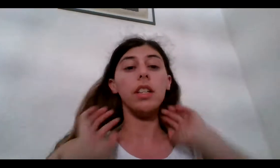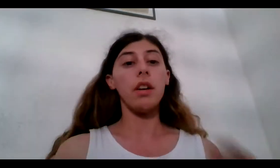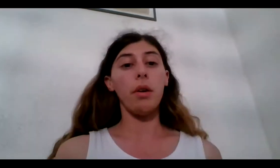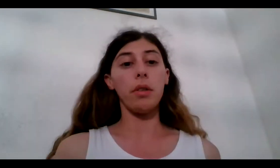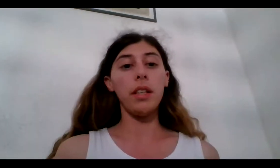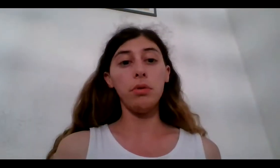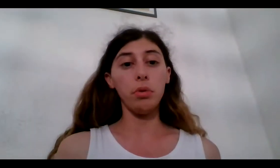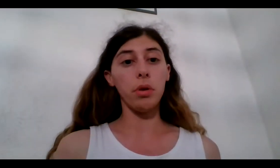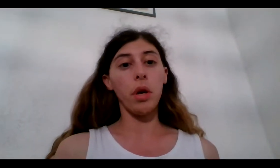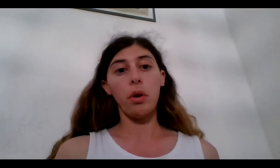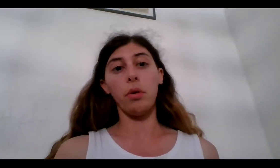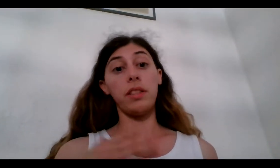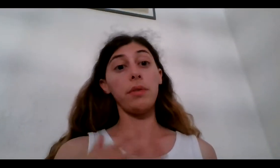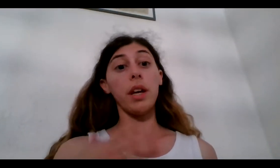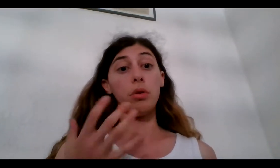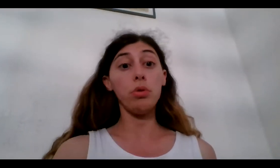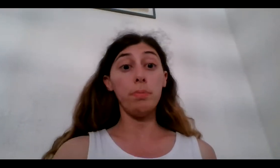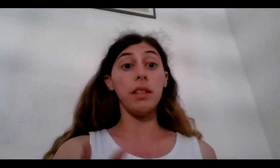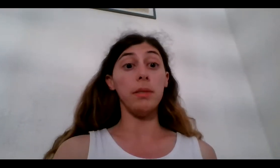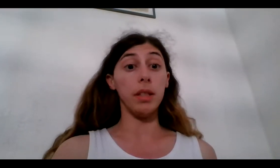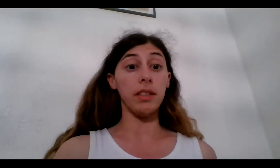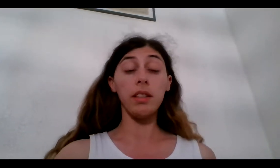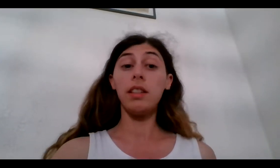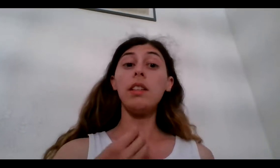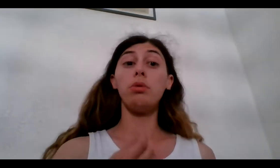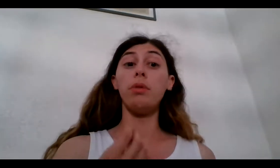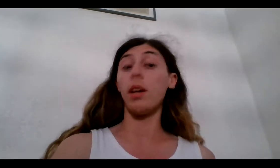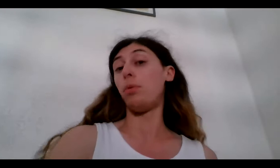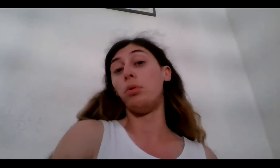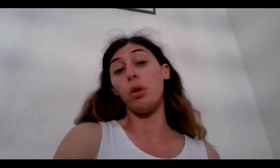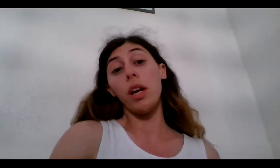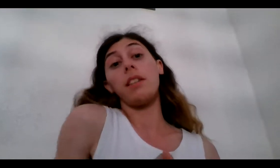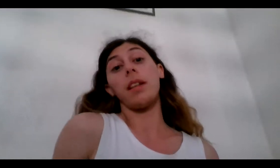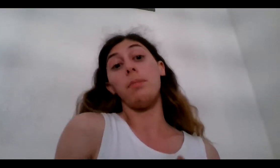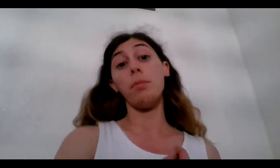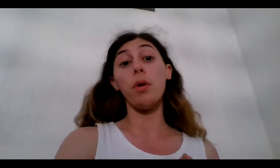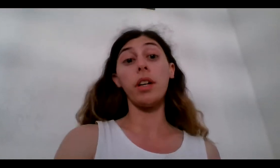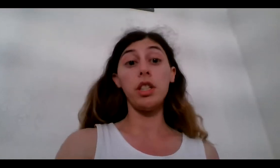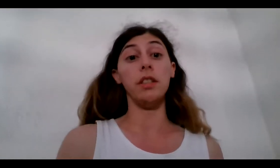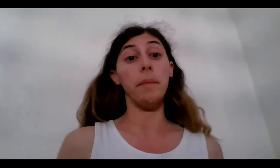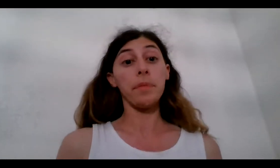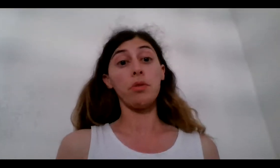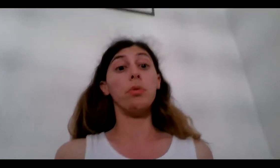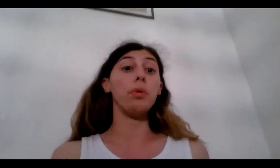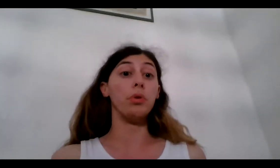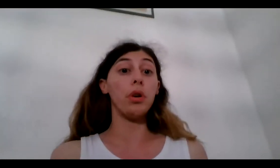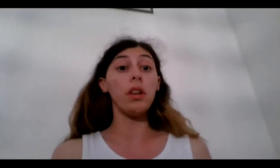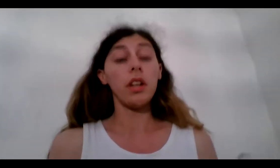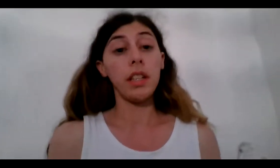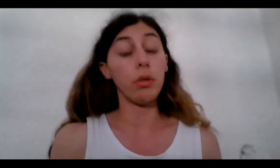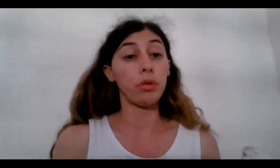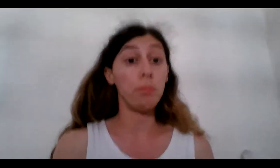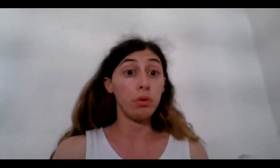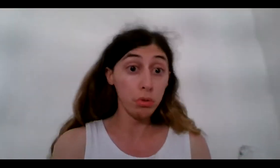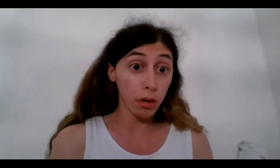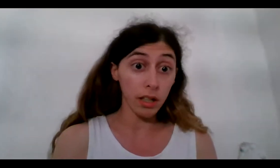médicale qui donc servait à regrouper des médecins qui suivaient un protocole extrêmement rigide. Ce protocole,